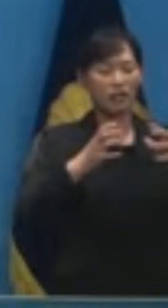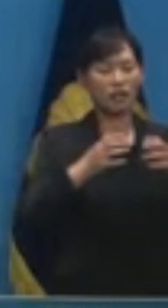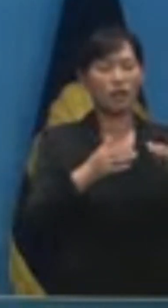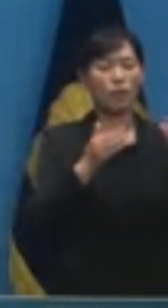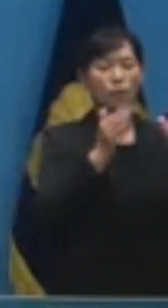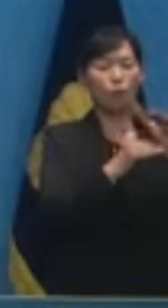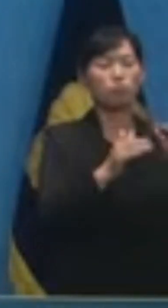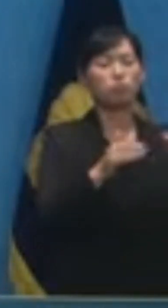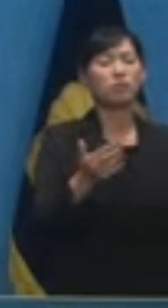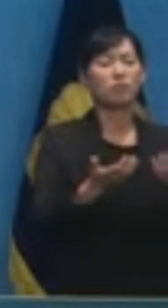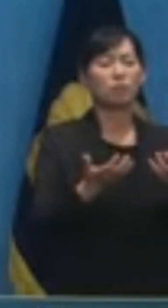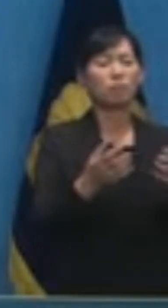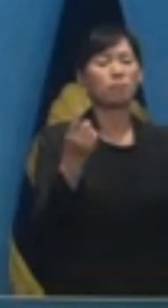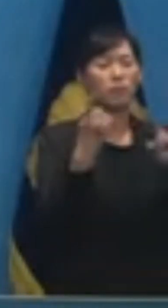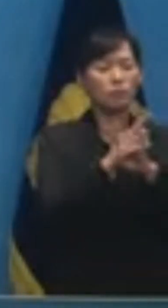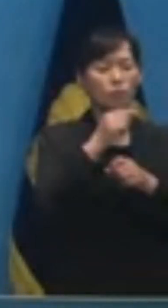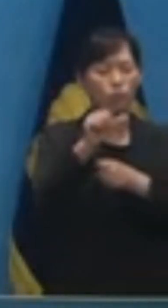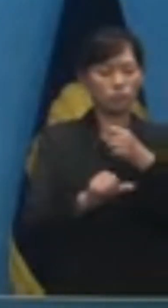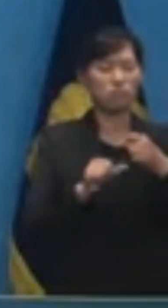지 지금 5년이 지났습니다.